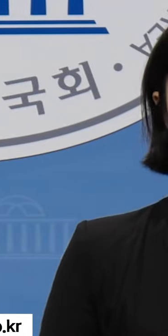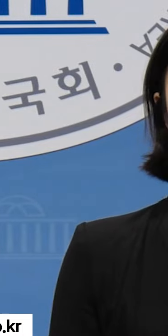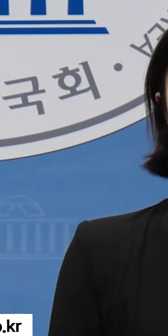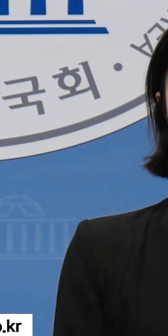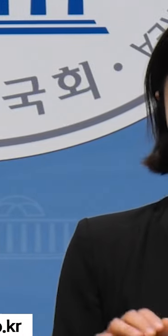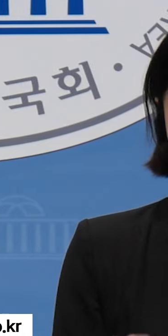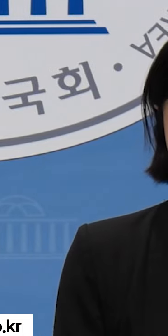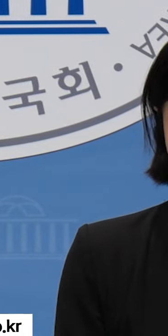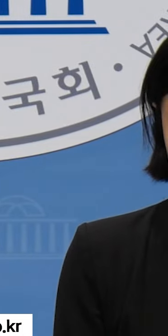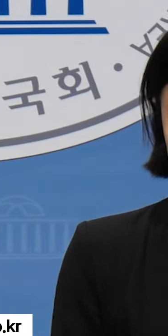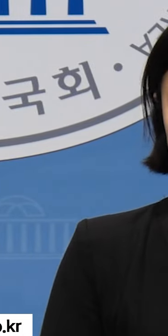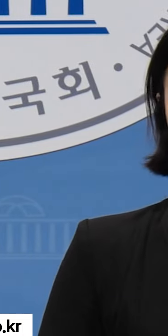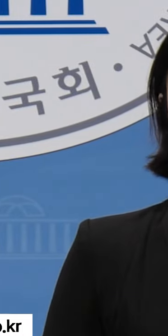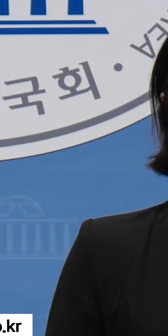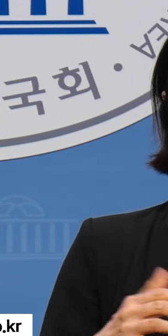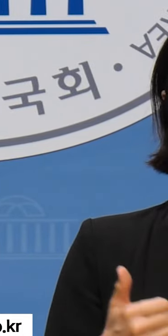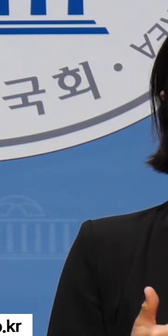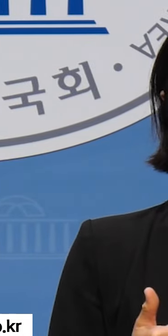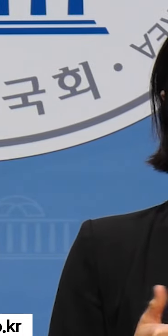자, 안녕하십니까. 국회 과학기술